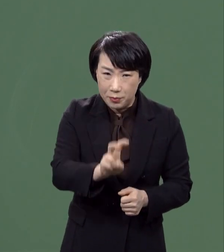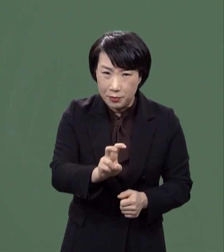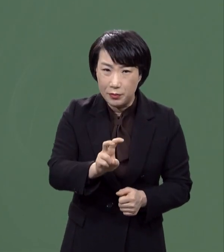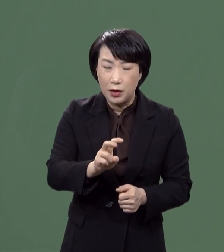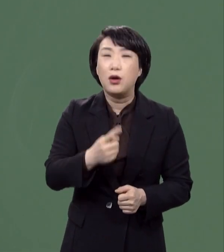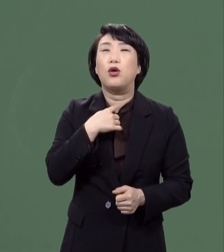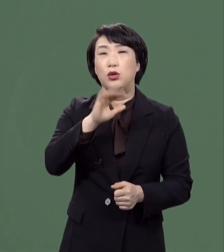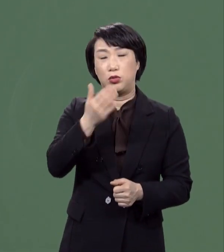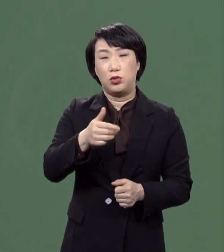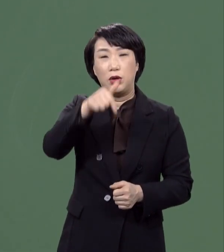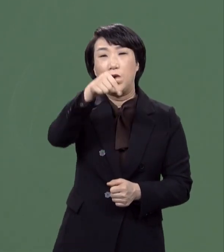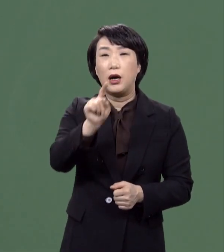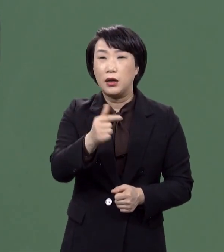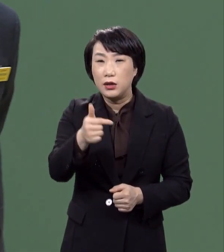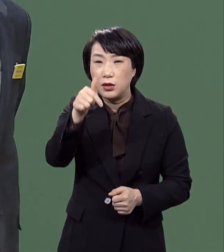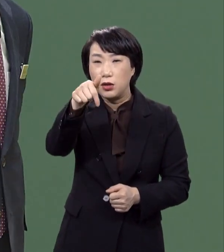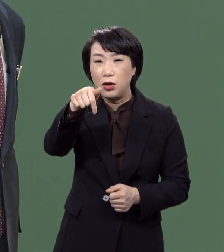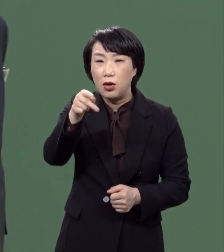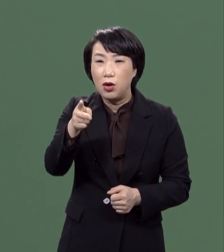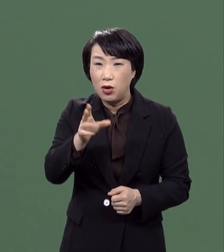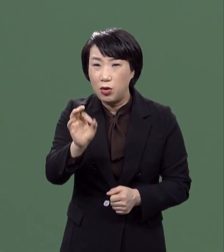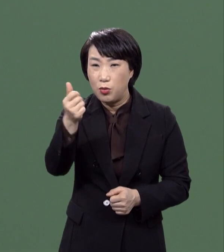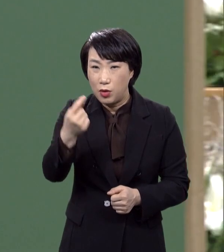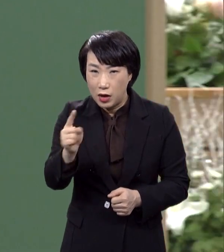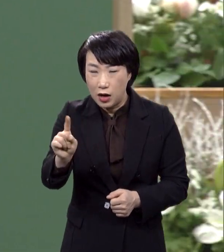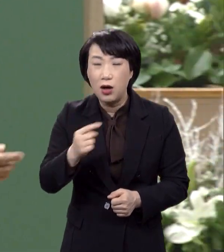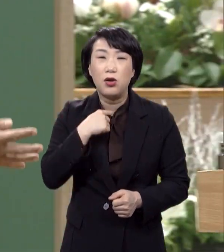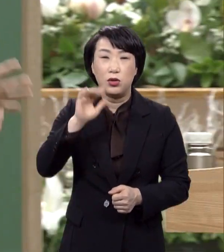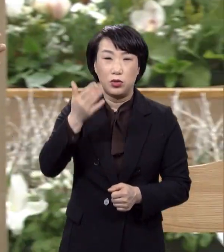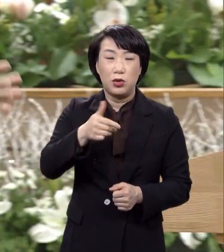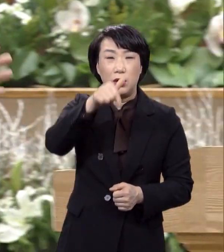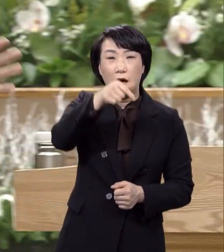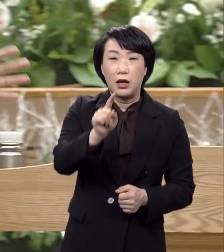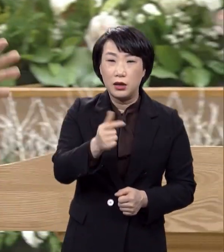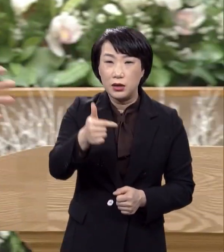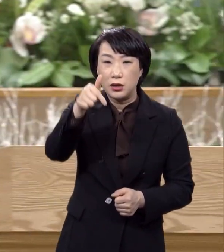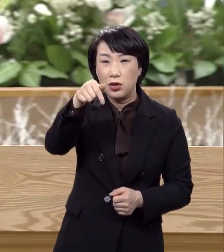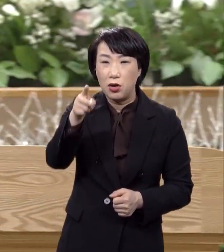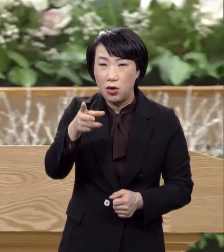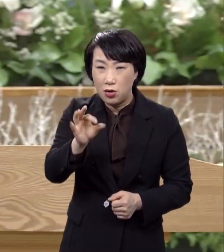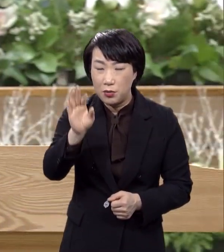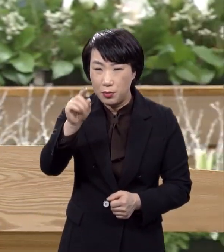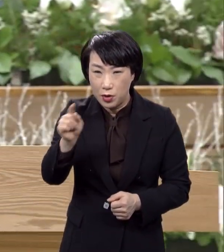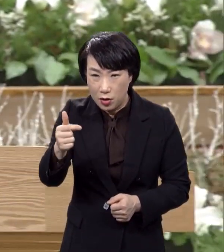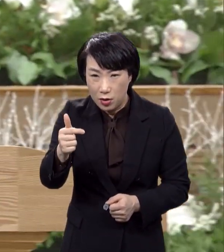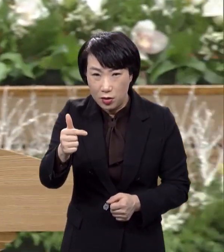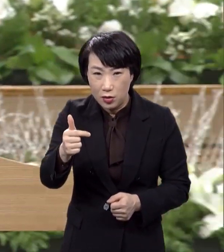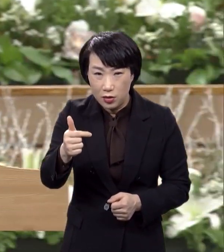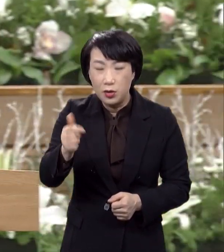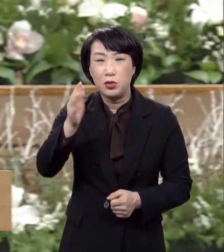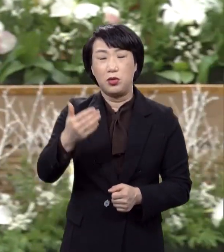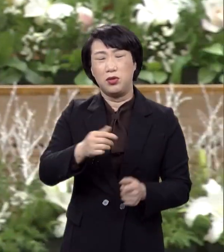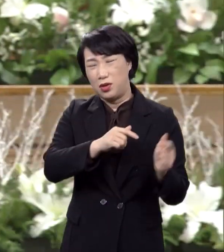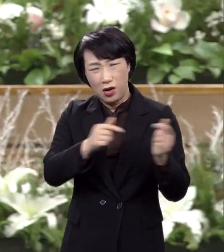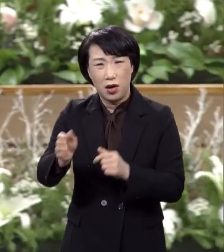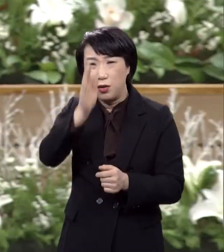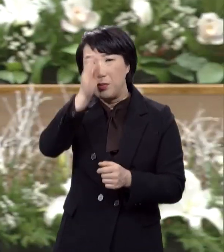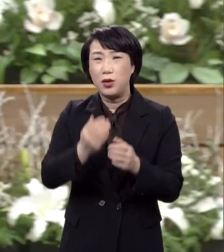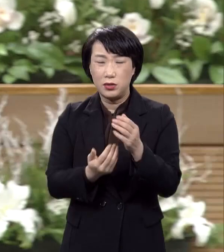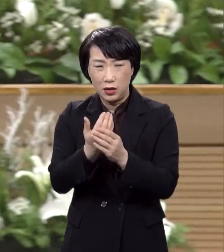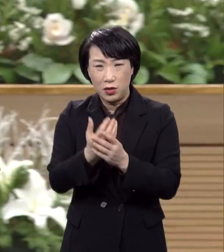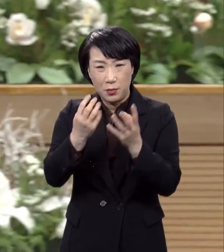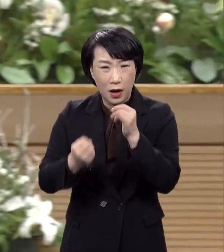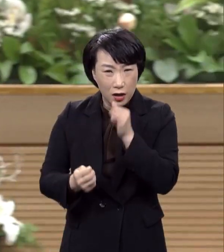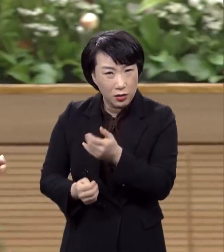경화도 걸리고 간경변도 되고 여러 가지 병들이 많이 생기고